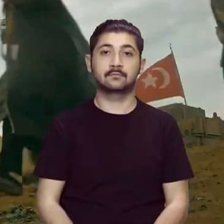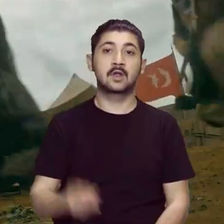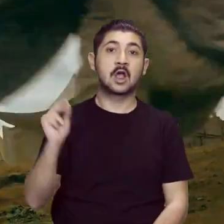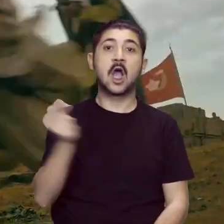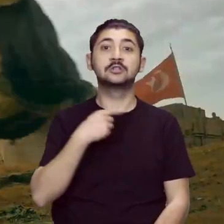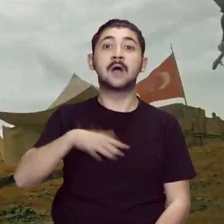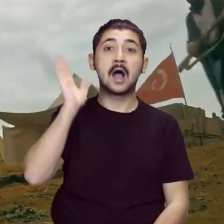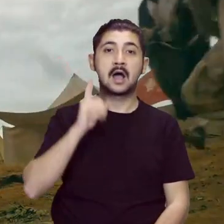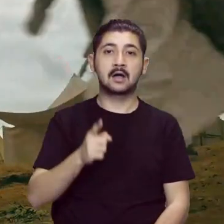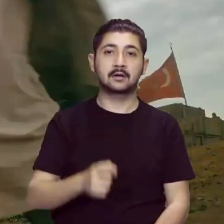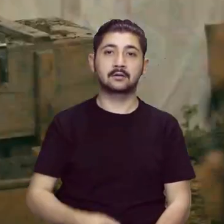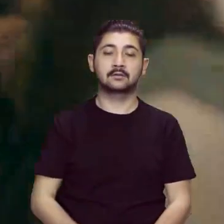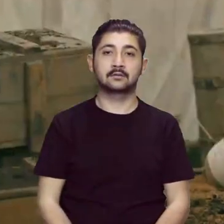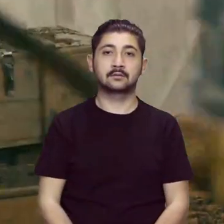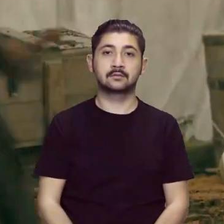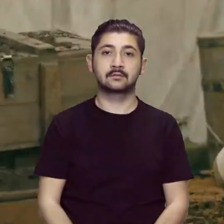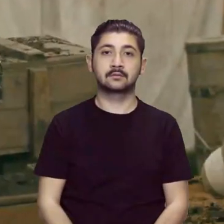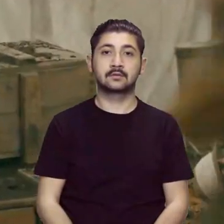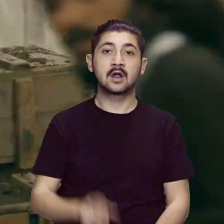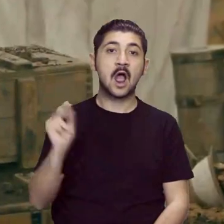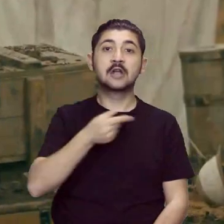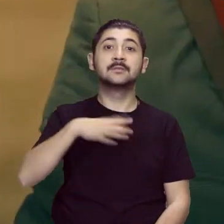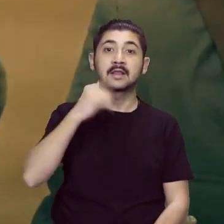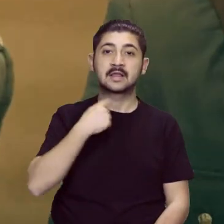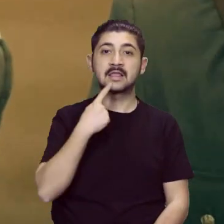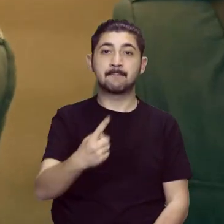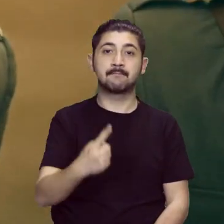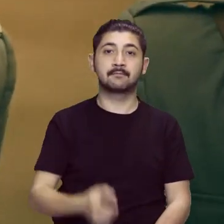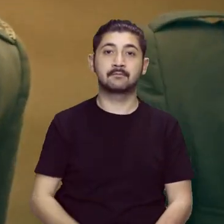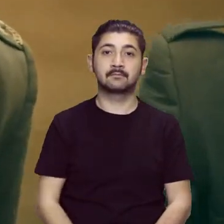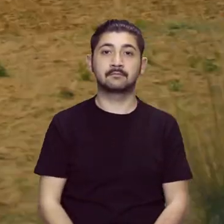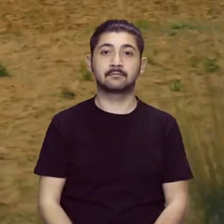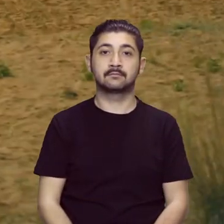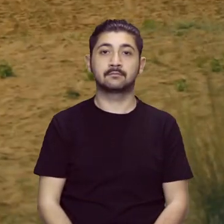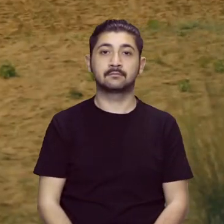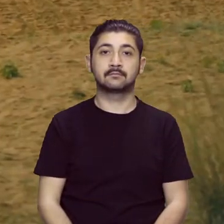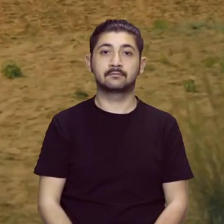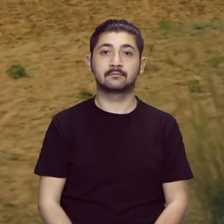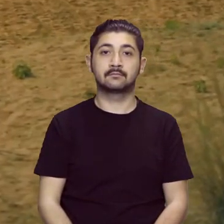Kaçmayın! Kalabalık bir grup Arap kaçıyor. Kaçmayın dedim!